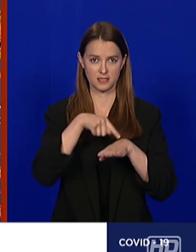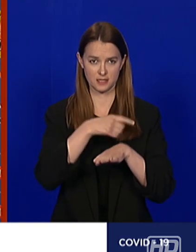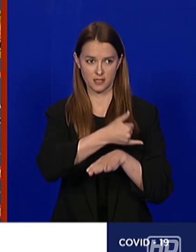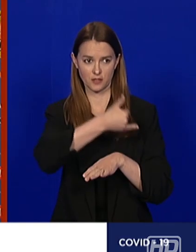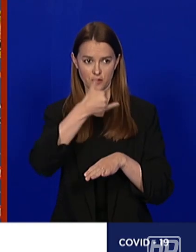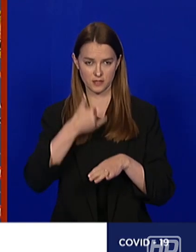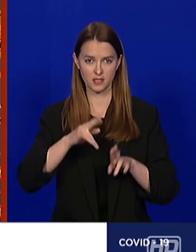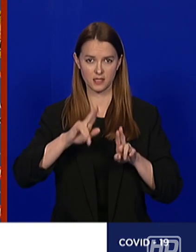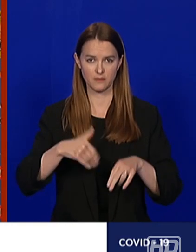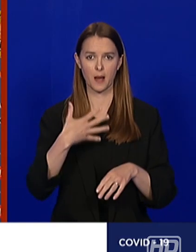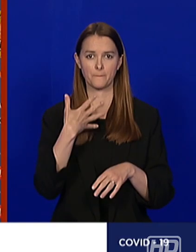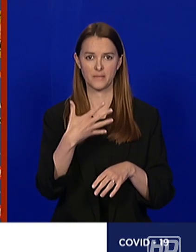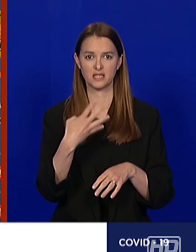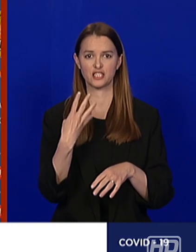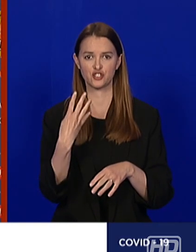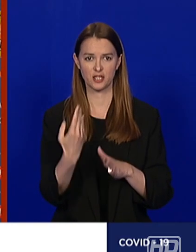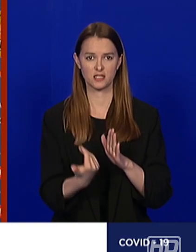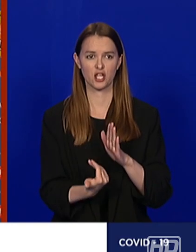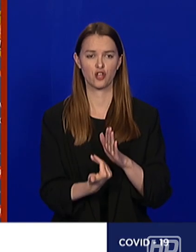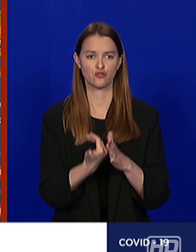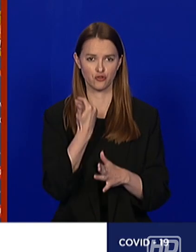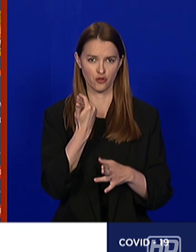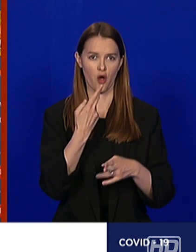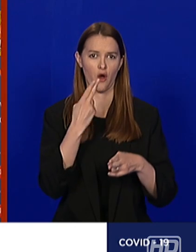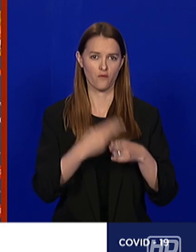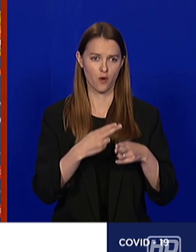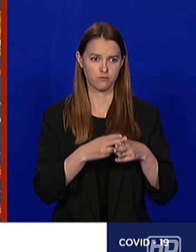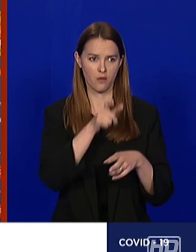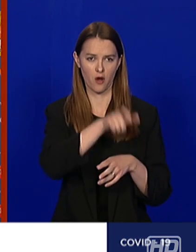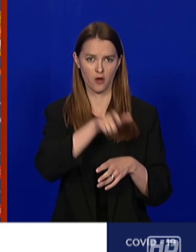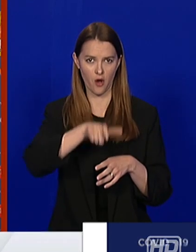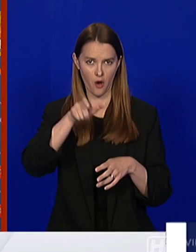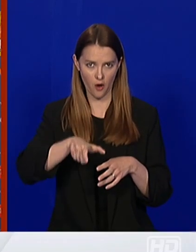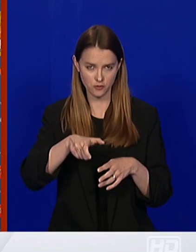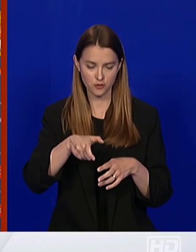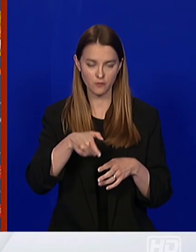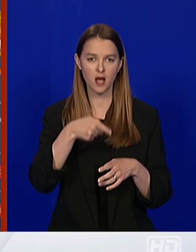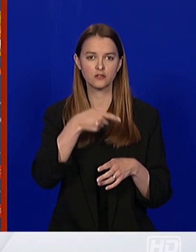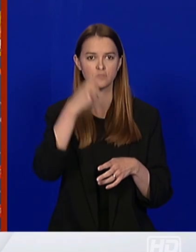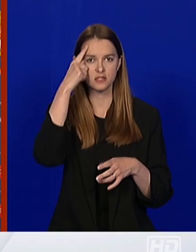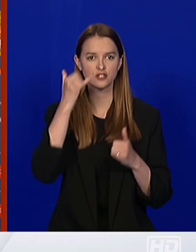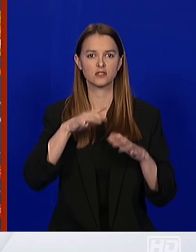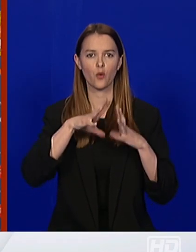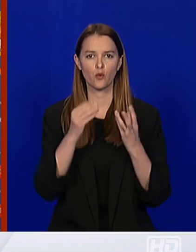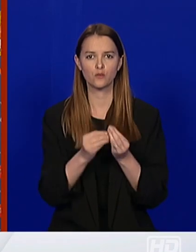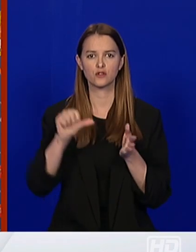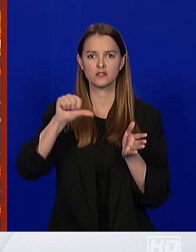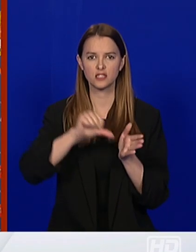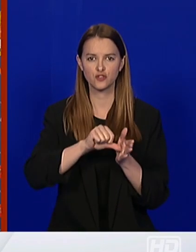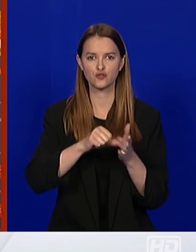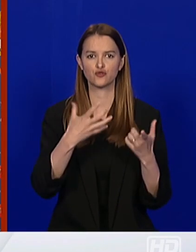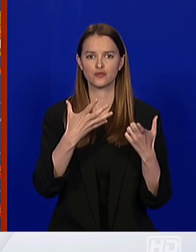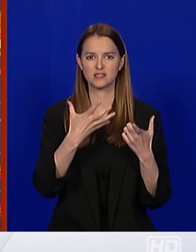54 novo dijagnosticirana bolesnika od COVID-19, što daje brojku od